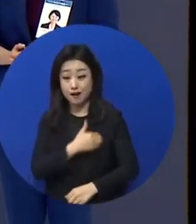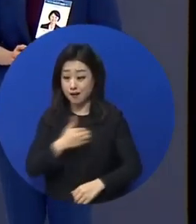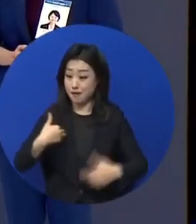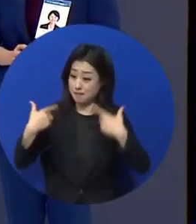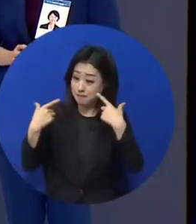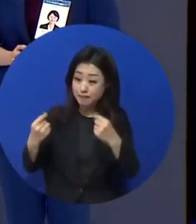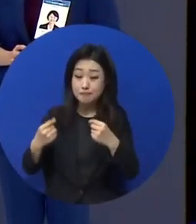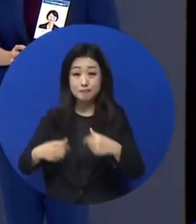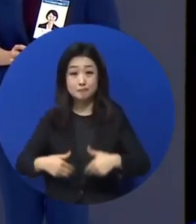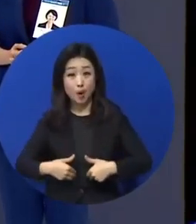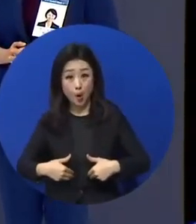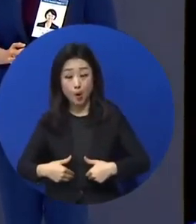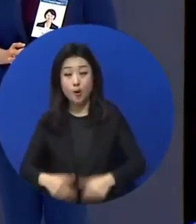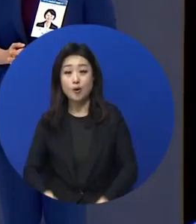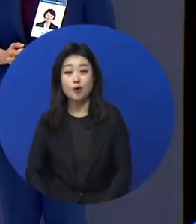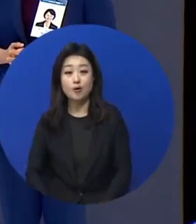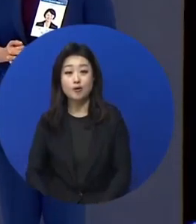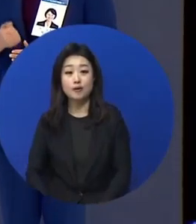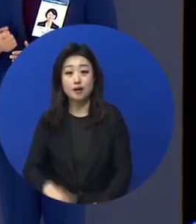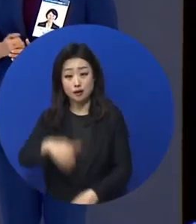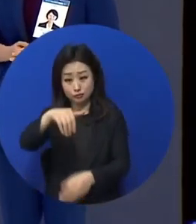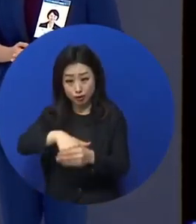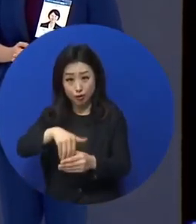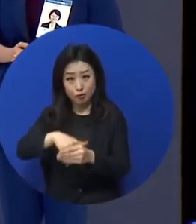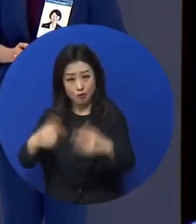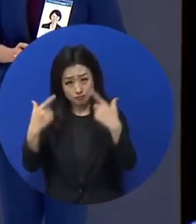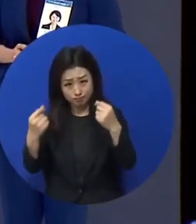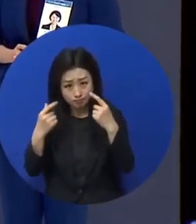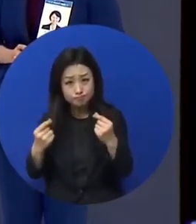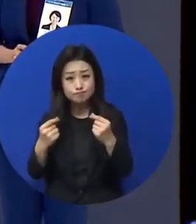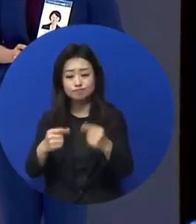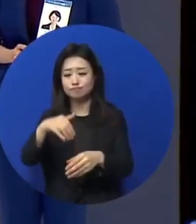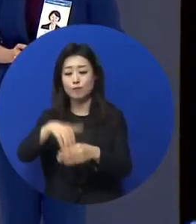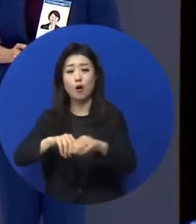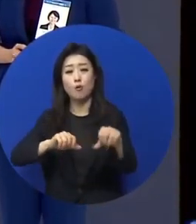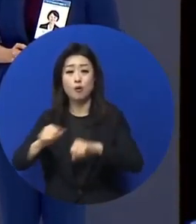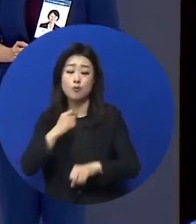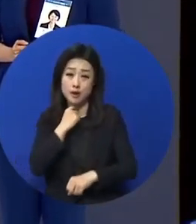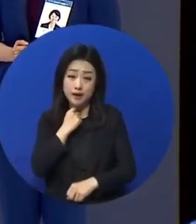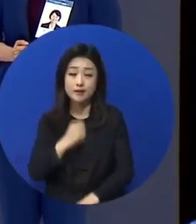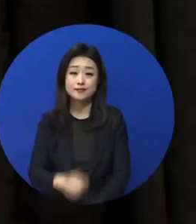어깨를 펴봅시다. 선거다운 선거는 그때부터 시작됩니다.